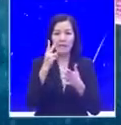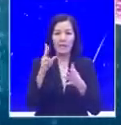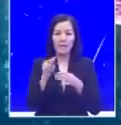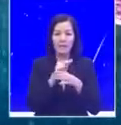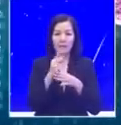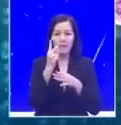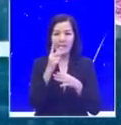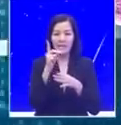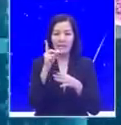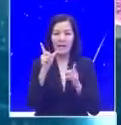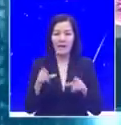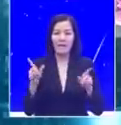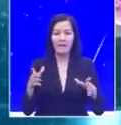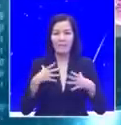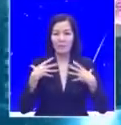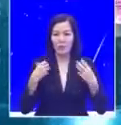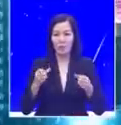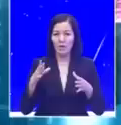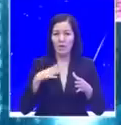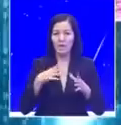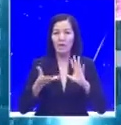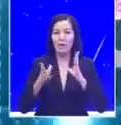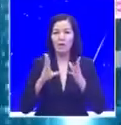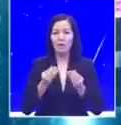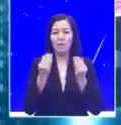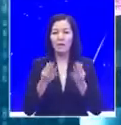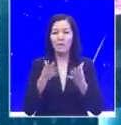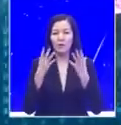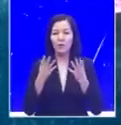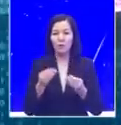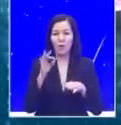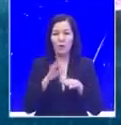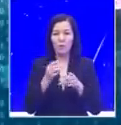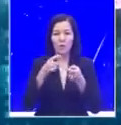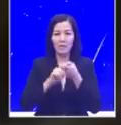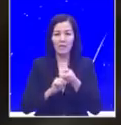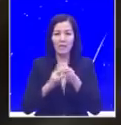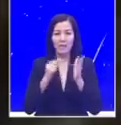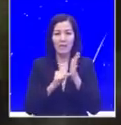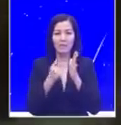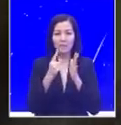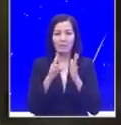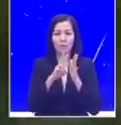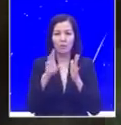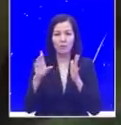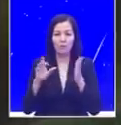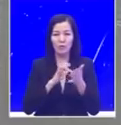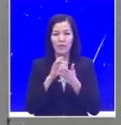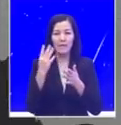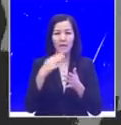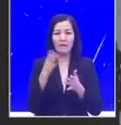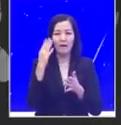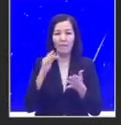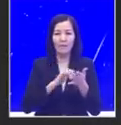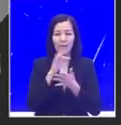азамат бұл аты жаман індеттен айыққан еді. Жалпы қазіргі сәтте қауіпті ауруға шалдыққандардың 61-і Нұр-Сұлтанда, 40-ы